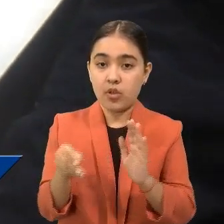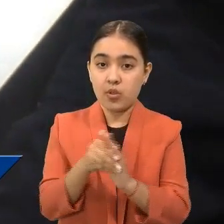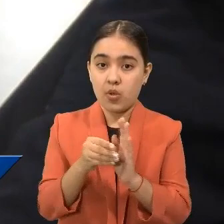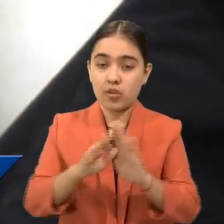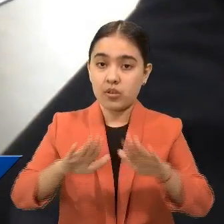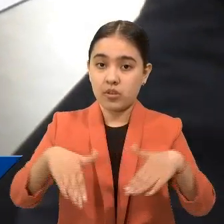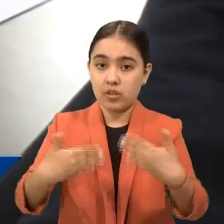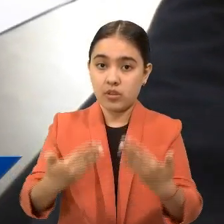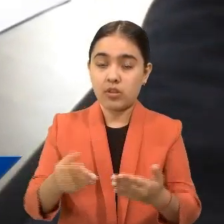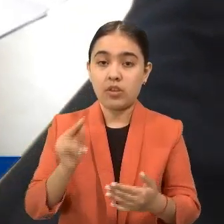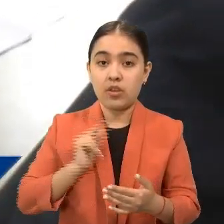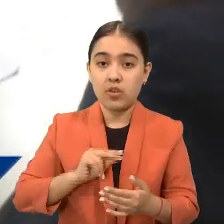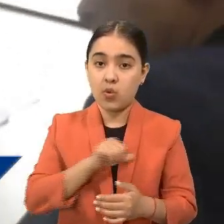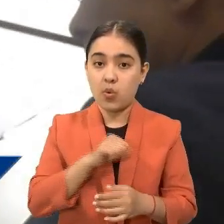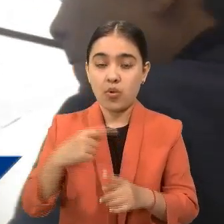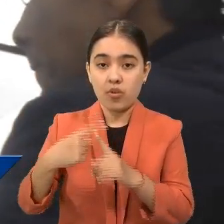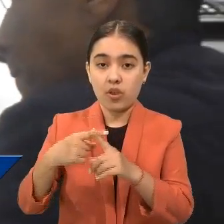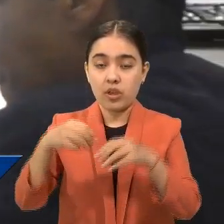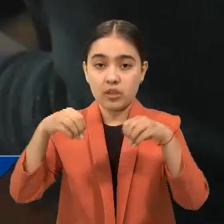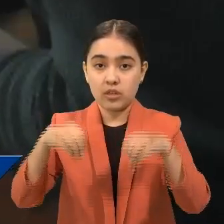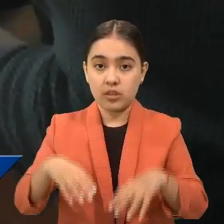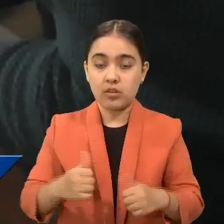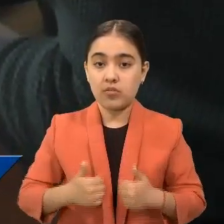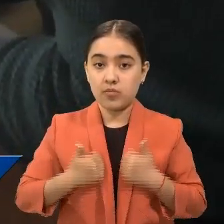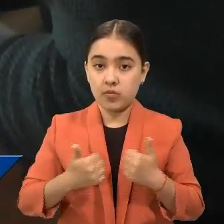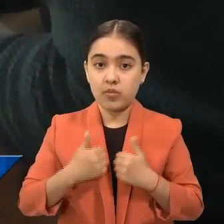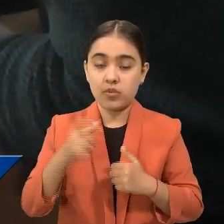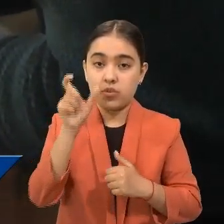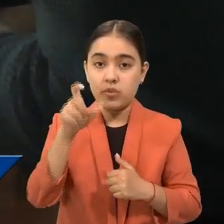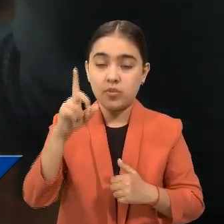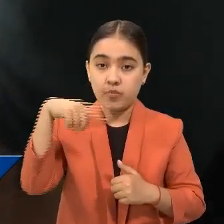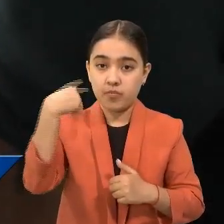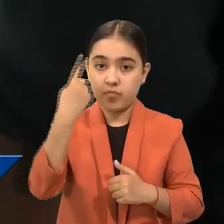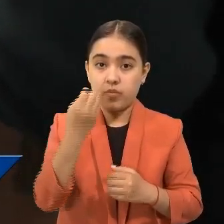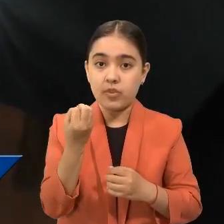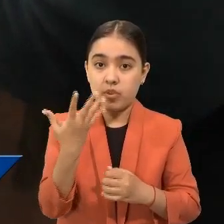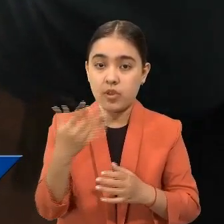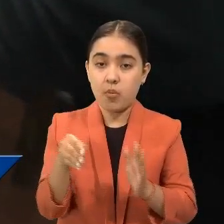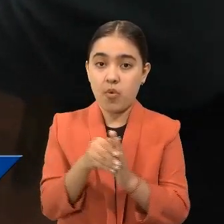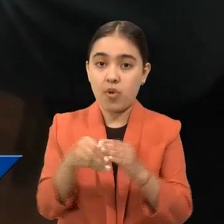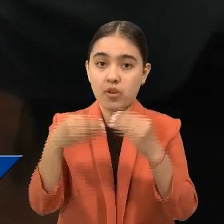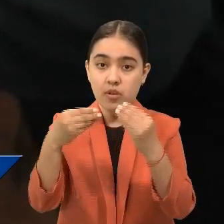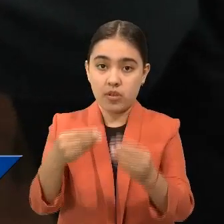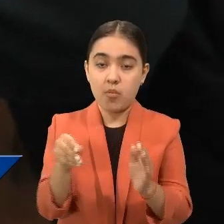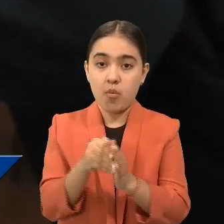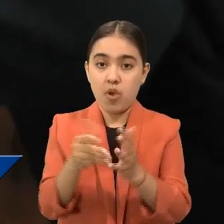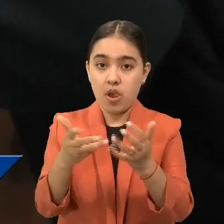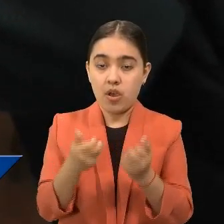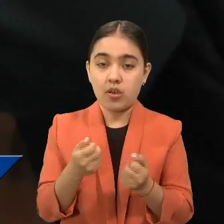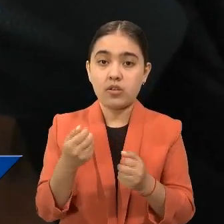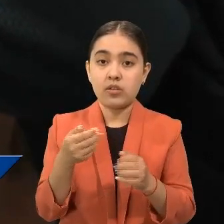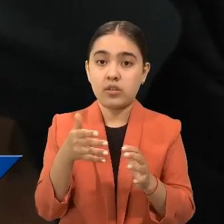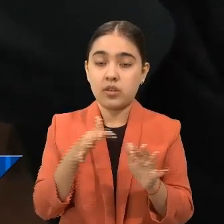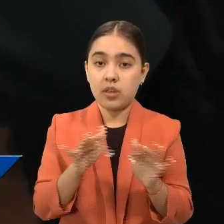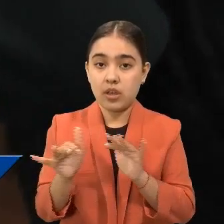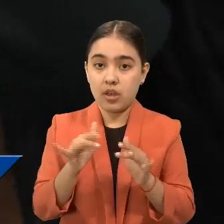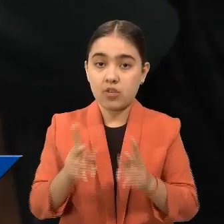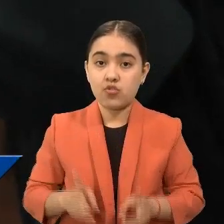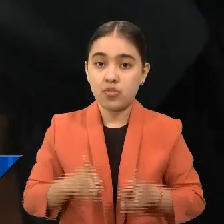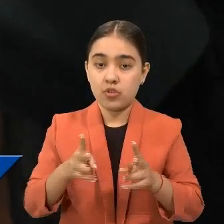qilib, ishini o'zining foydasiga ijobiy hal etishga urinadi. Fuqaroga bir necha marotaba pora bergan va pora olganning harakati jinoyat